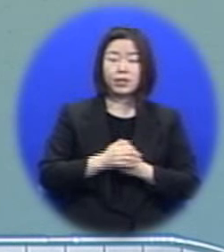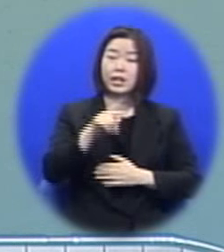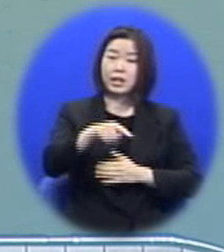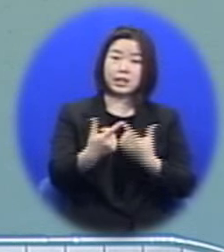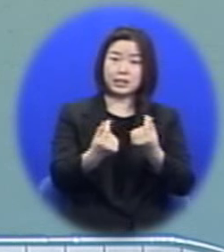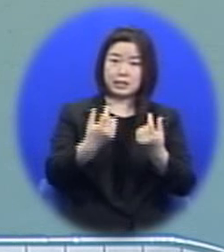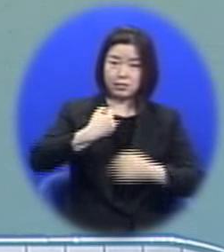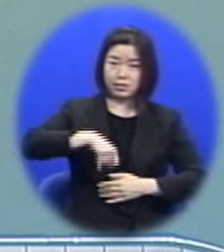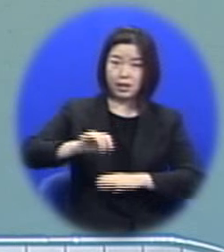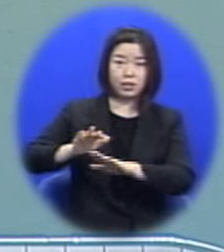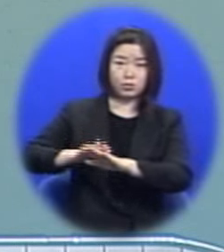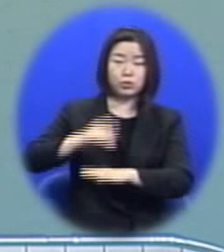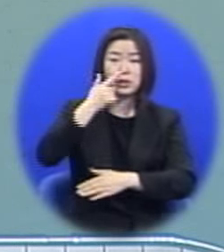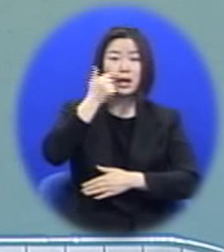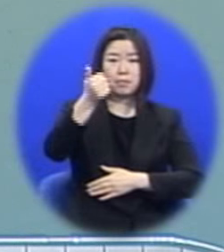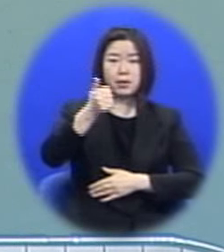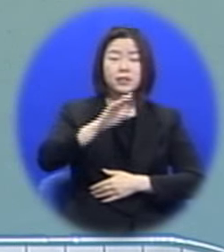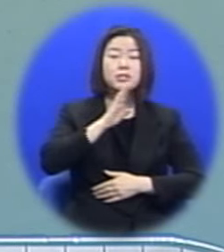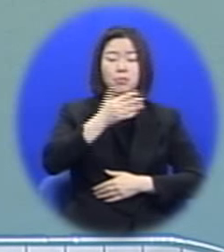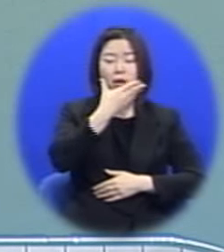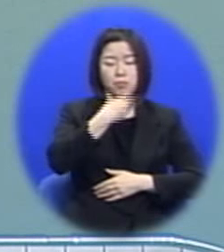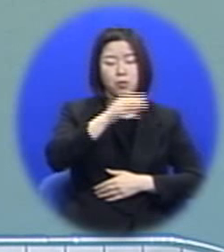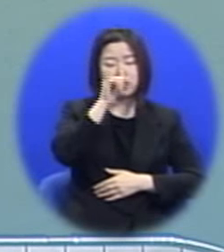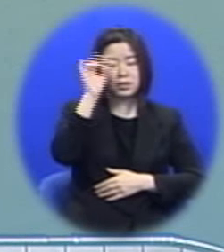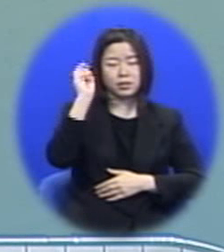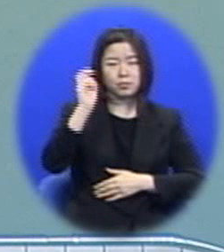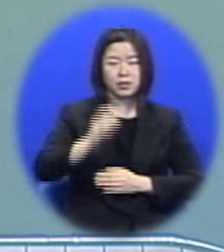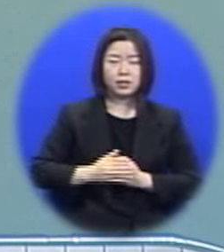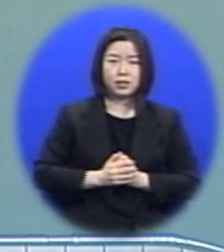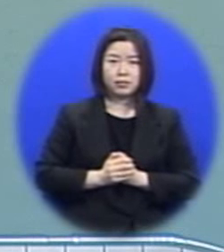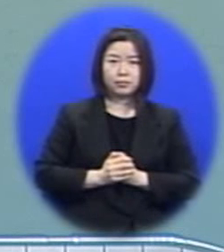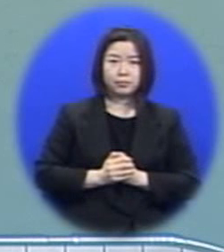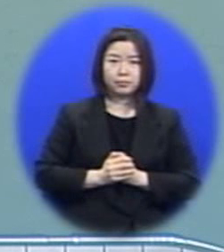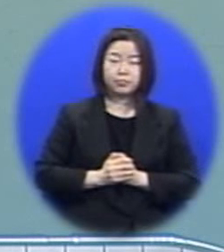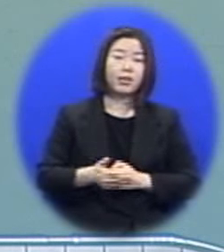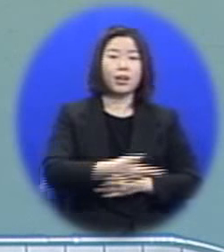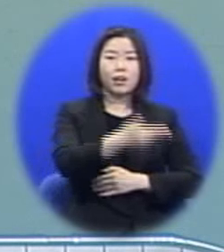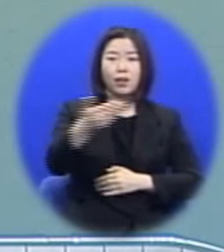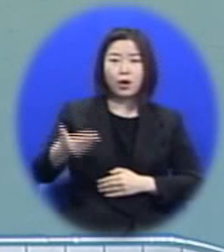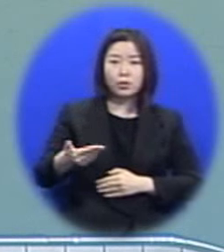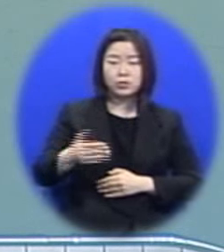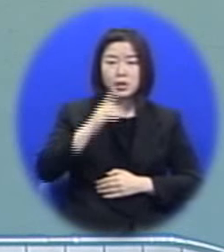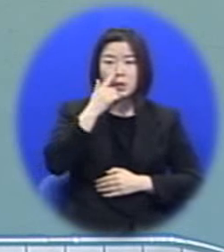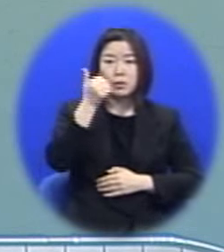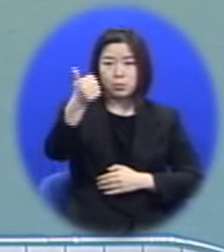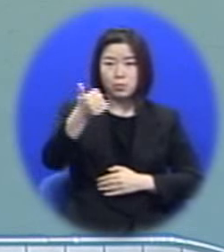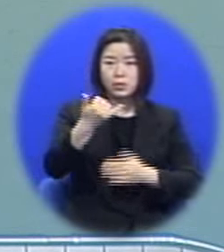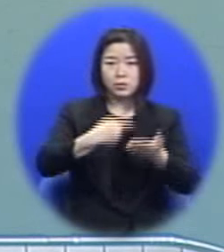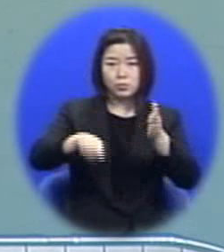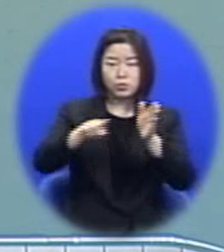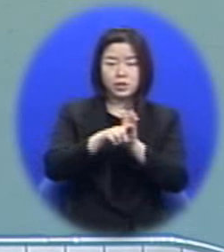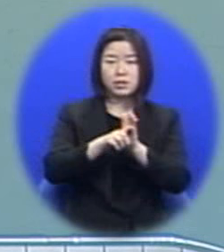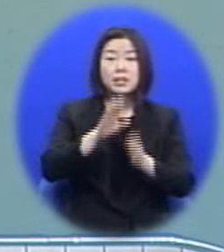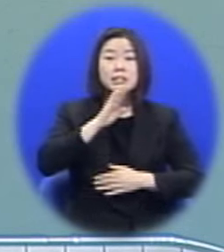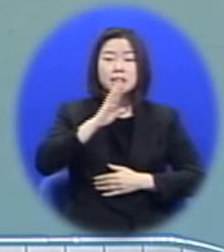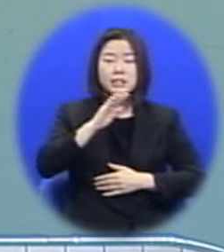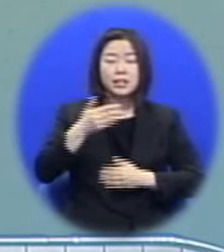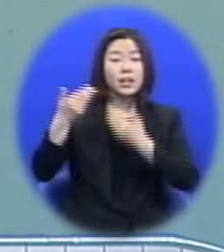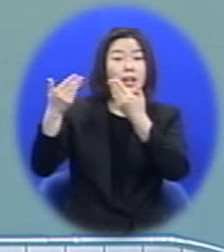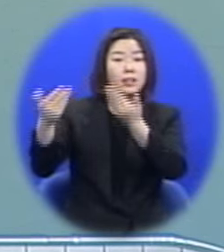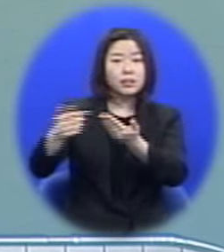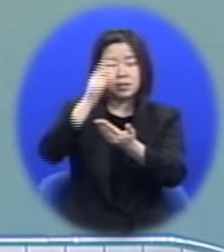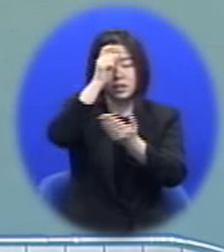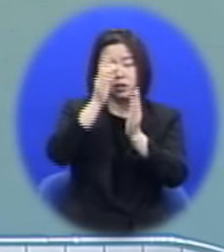이런 딸을 둔 아빠는 정말 복이 있을 거예요. 여러분, 여러분이 부모님을 위해서 진짜 해줄 기도가